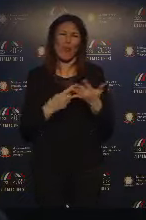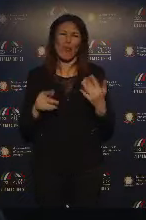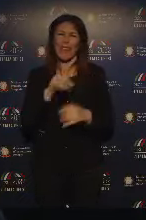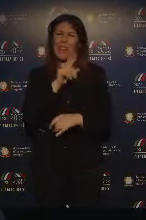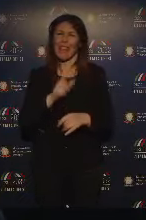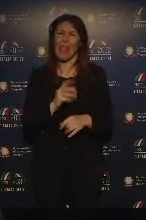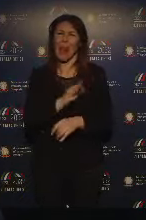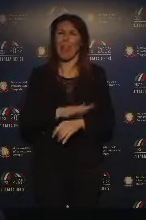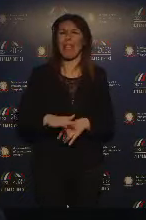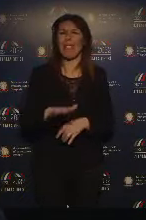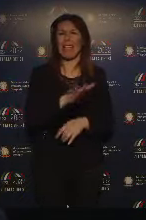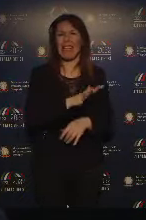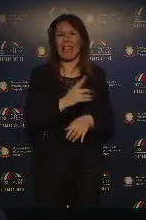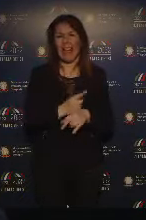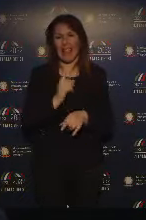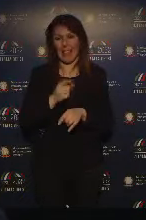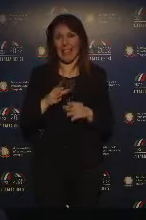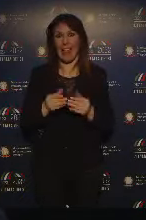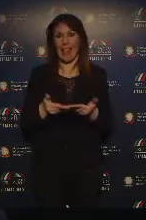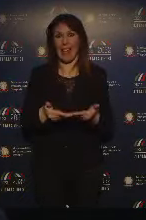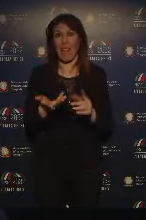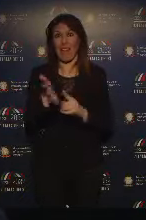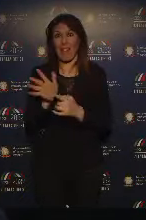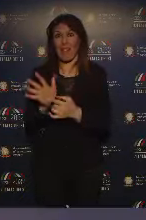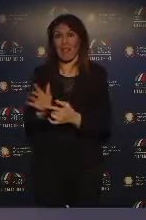realizzazione al Ministero